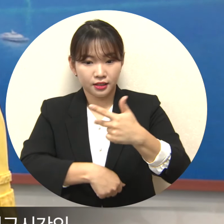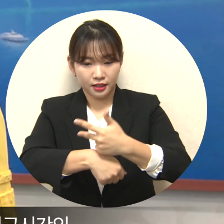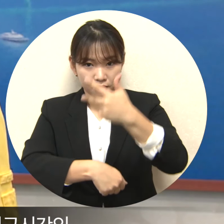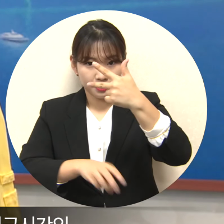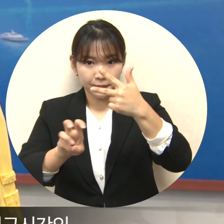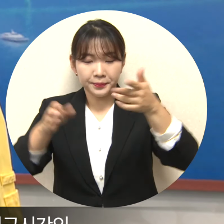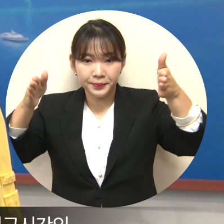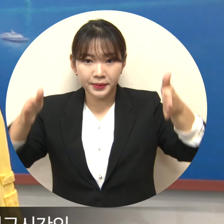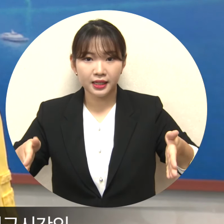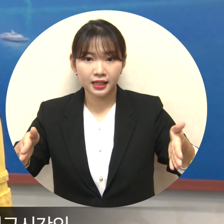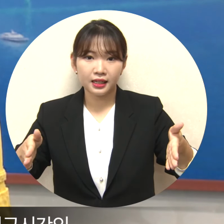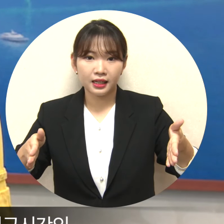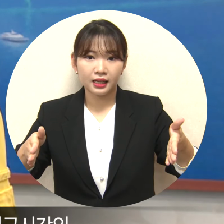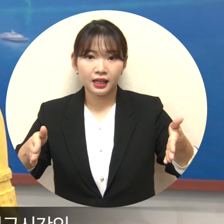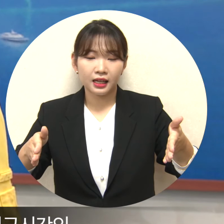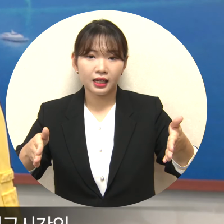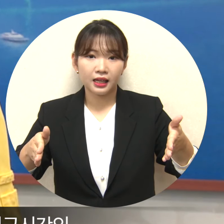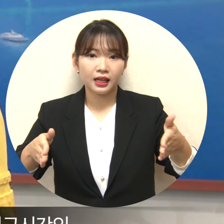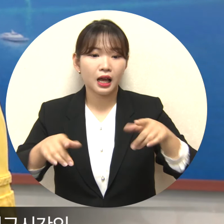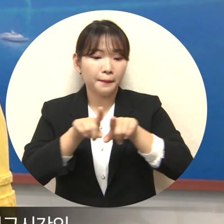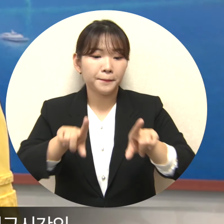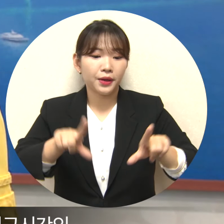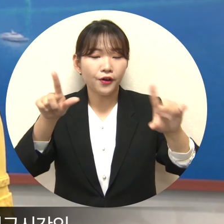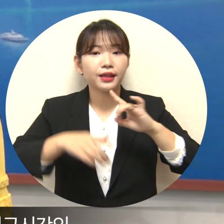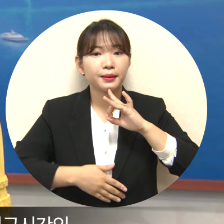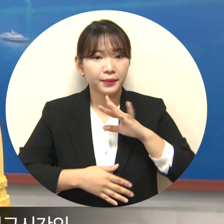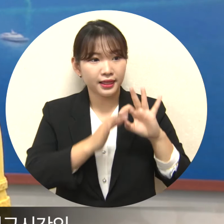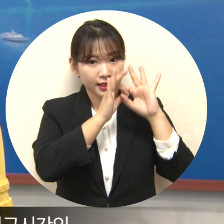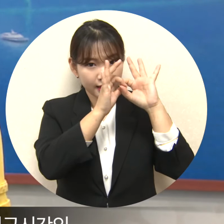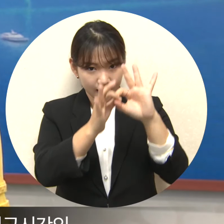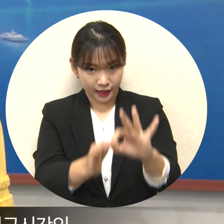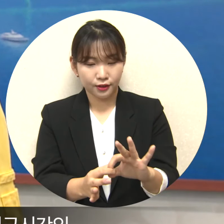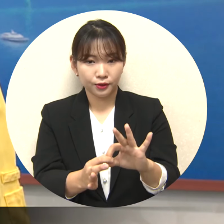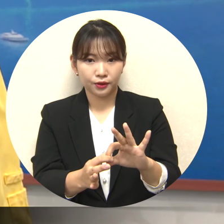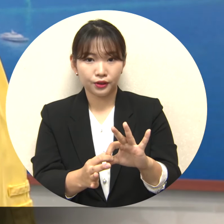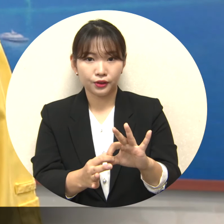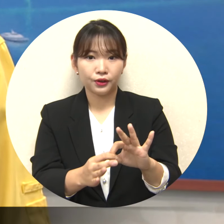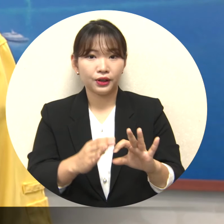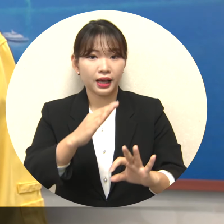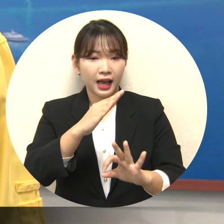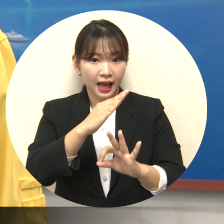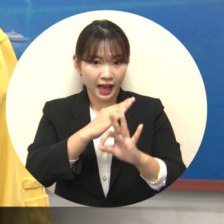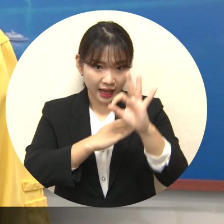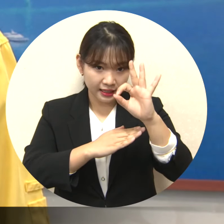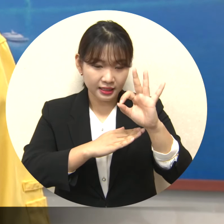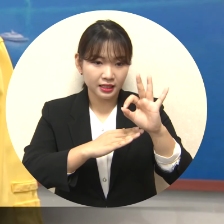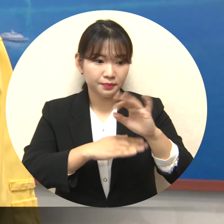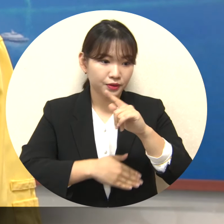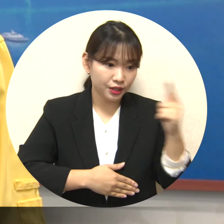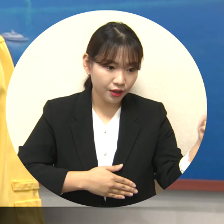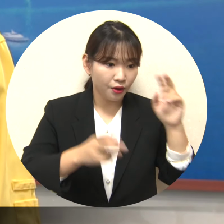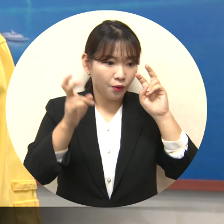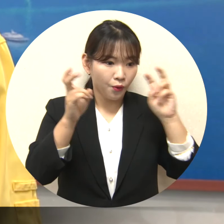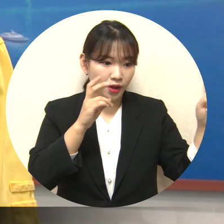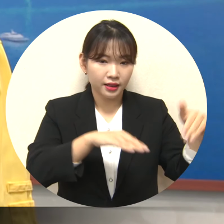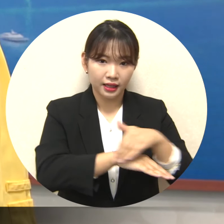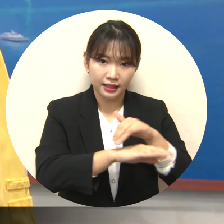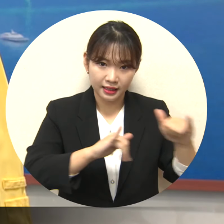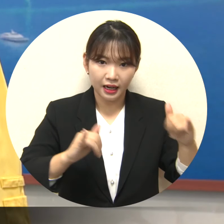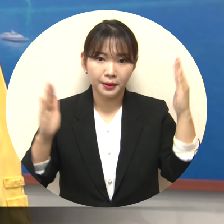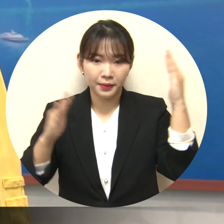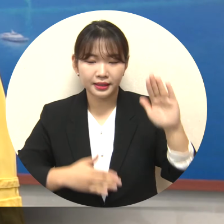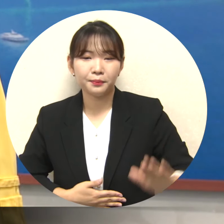7시 30분까지 평일에만 계속해서 출퇴근 회사원 학생 할